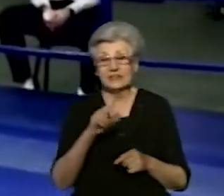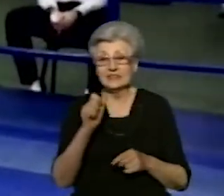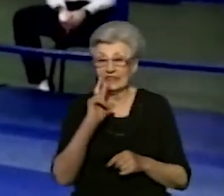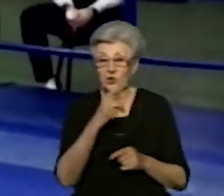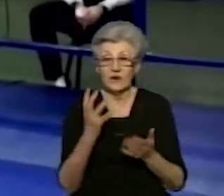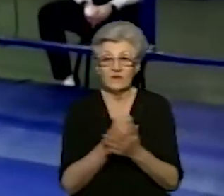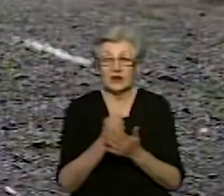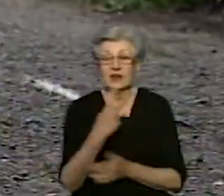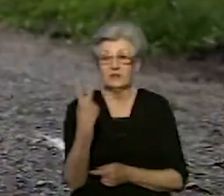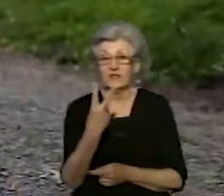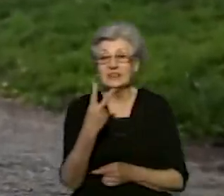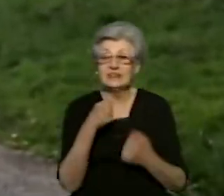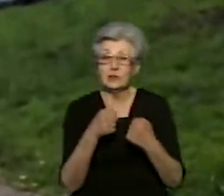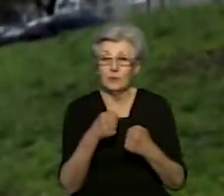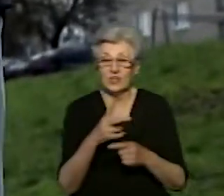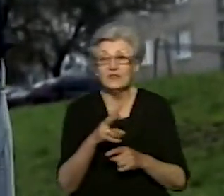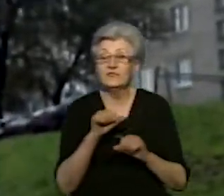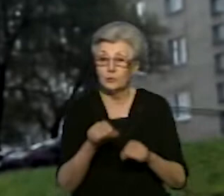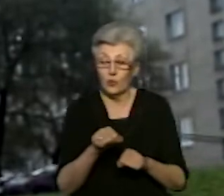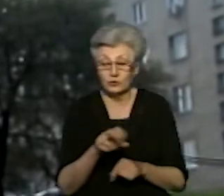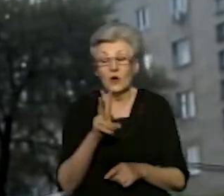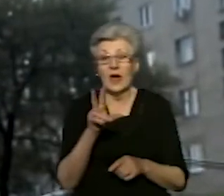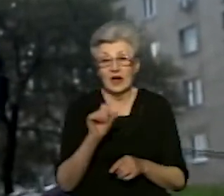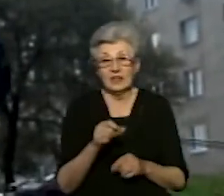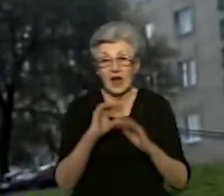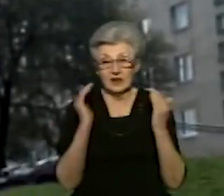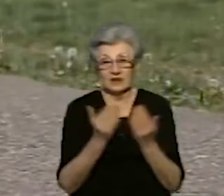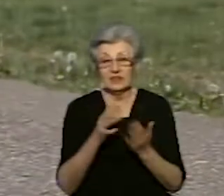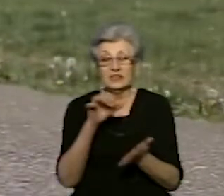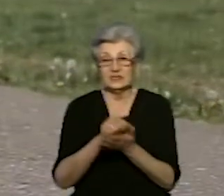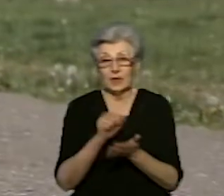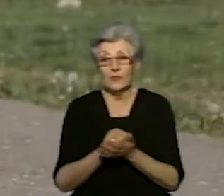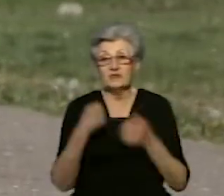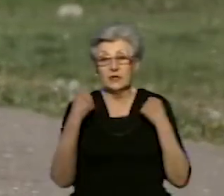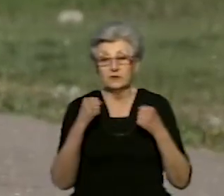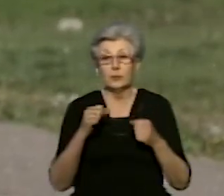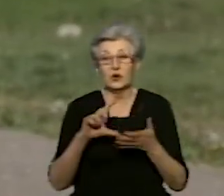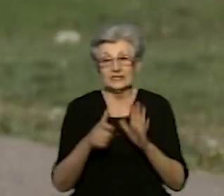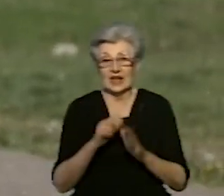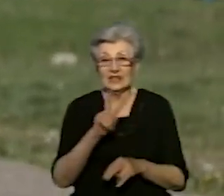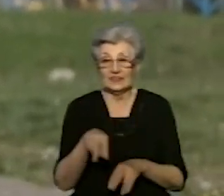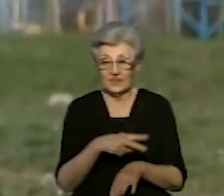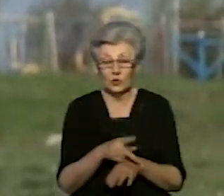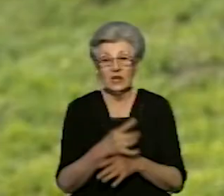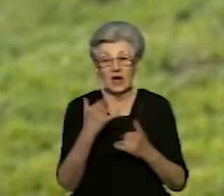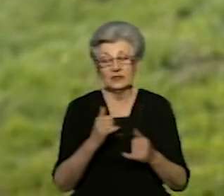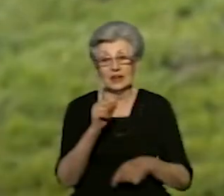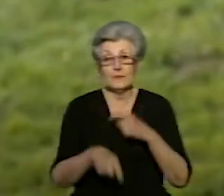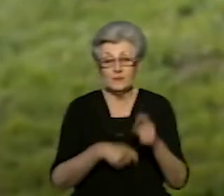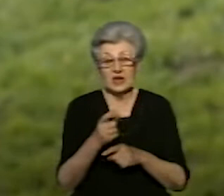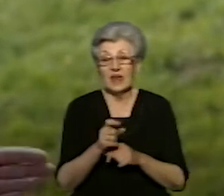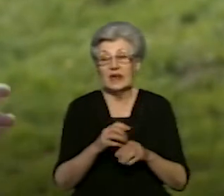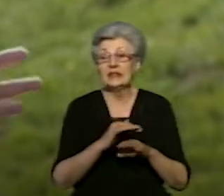20 боїв з боксу. До карантину щодня займався по 2 години в спортзалі. Зараз бігає на стадіоні та тренується вдома.